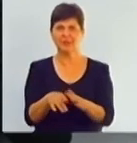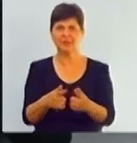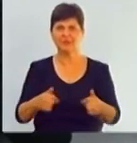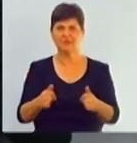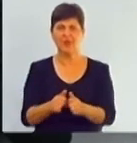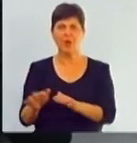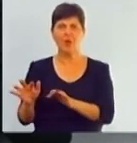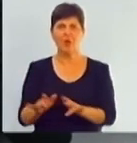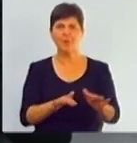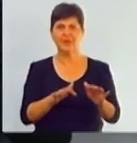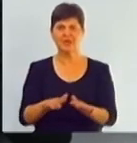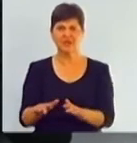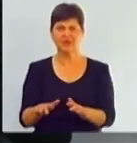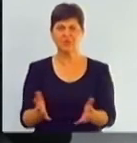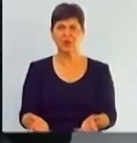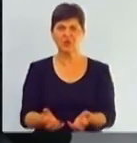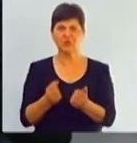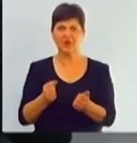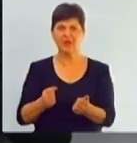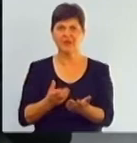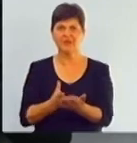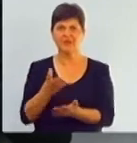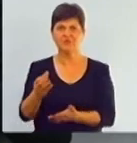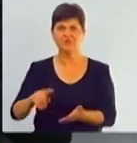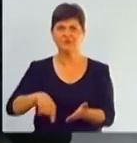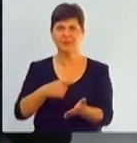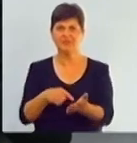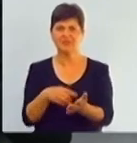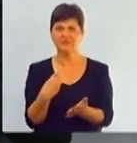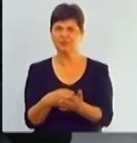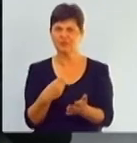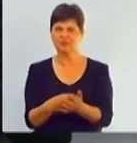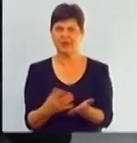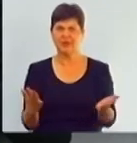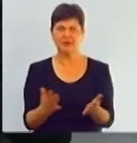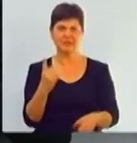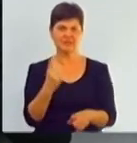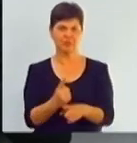який фінансується з місцевого бюджету, а також з інших джерел, які не заборонені